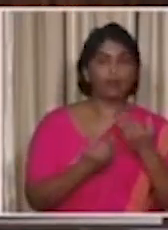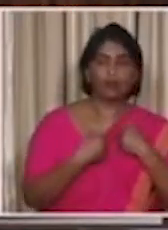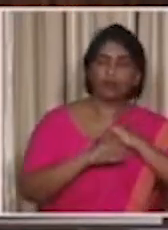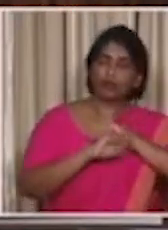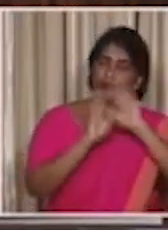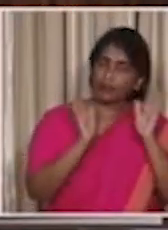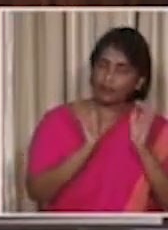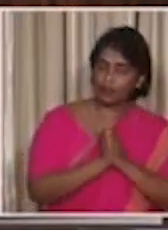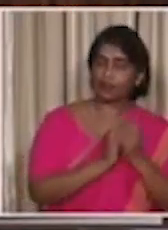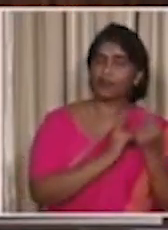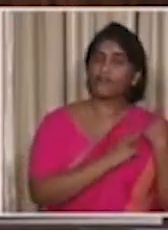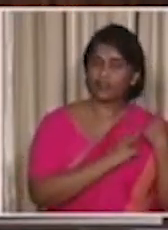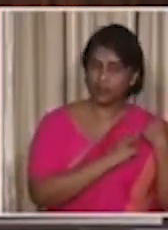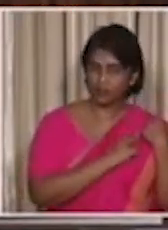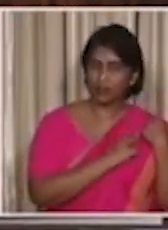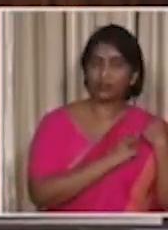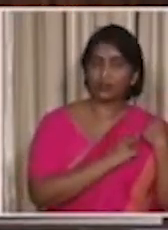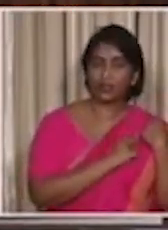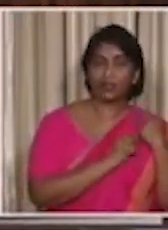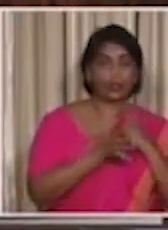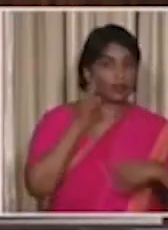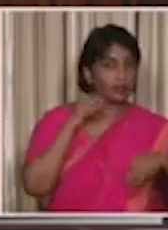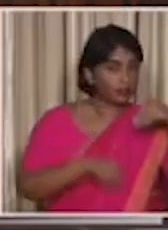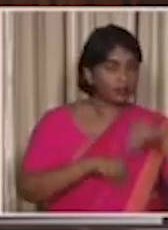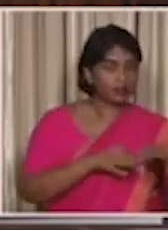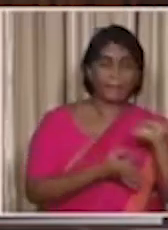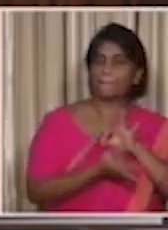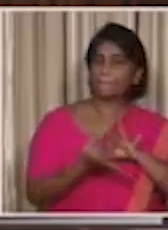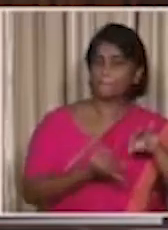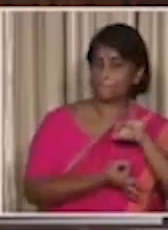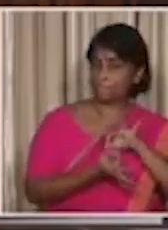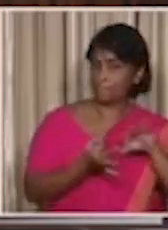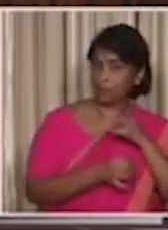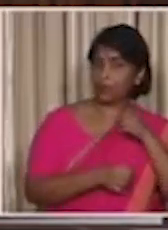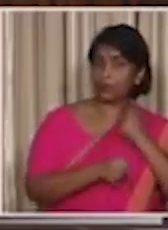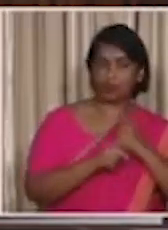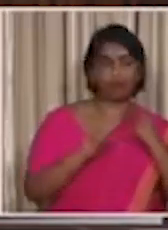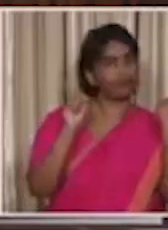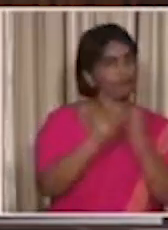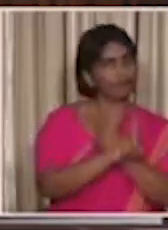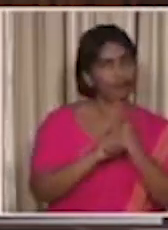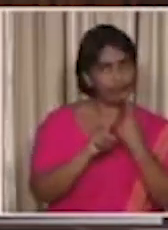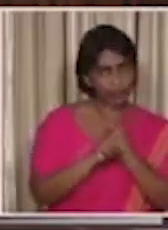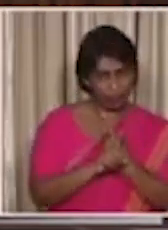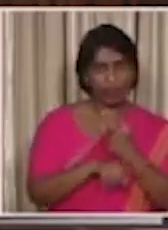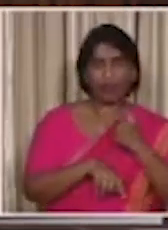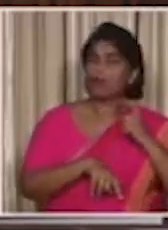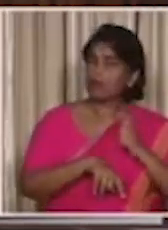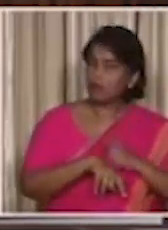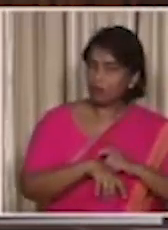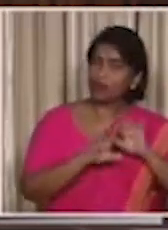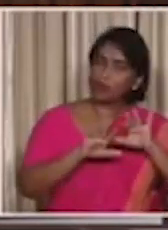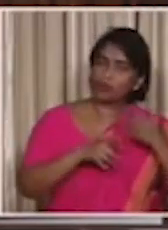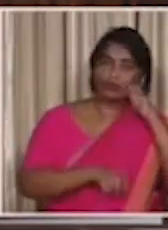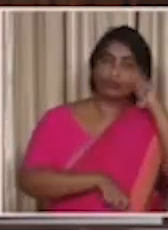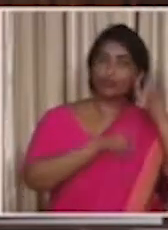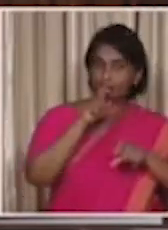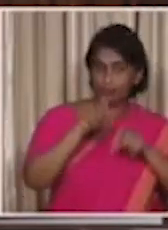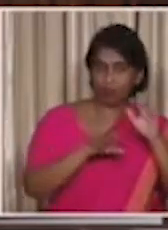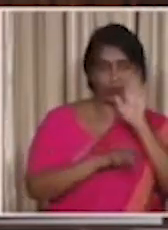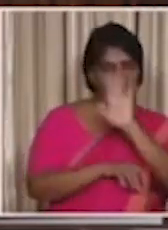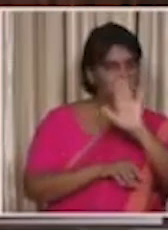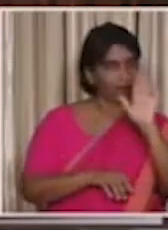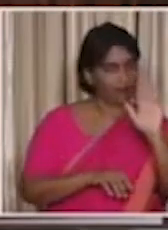හැමෝම බැඳී සිටිනවා. මැතිවරණයේදී ප්‍රජාතන්ත්‍රවාදීව ආණ්ඩු මාරු කිරීමේ අවස්ථාව ඕනෑම පුරවැසියෙකුට